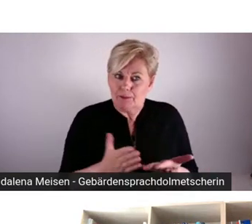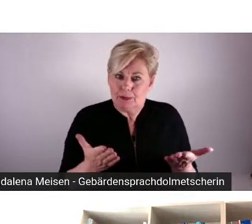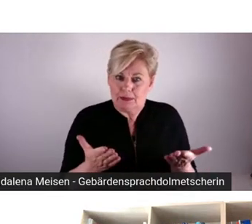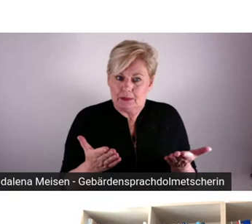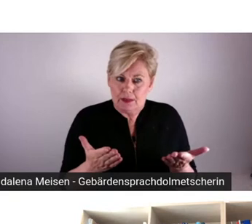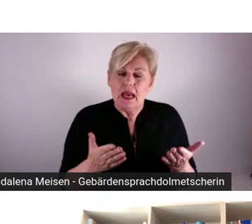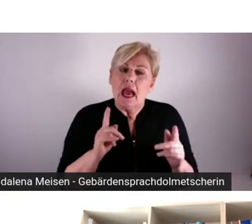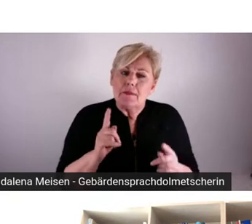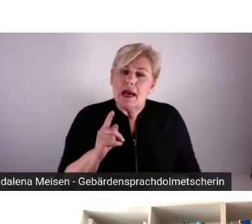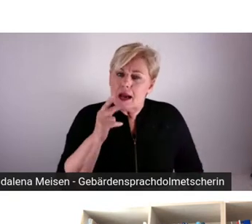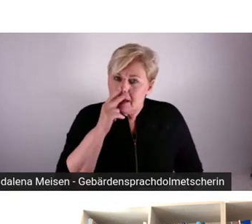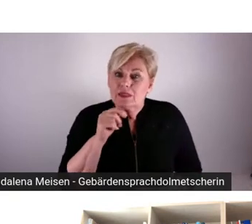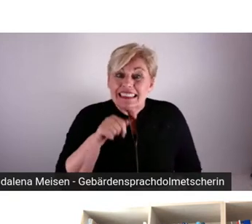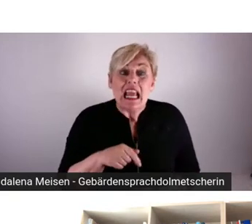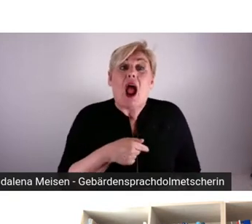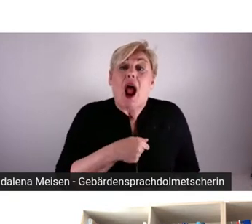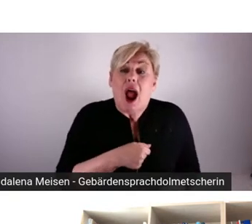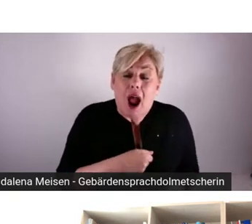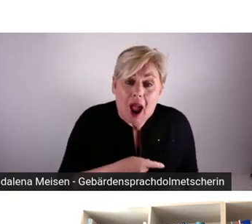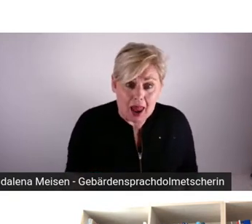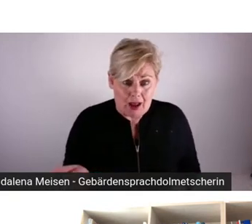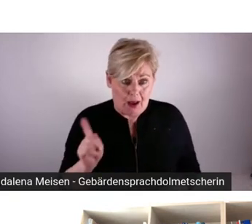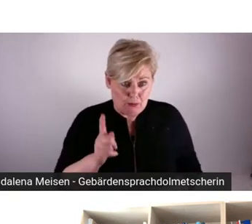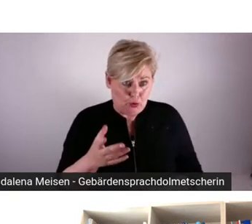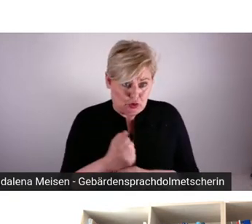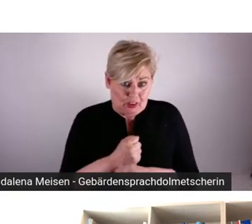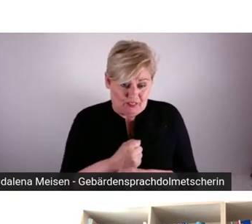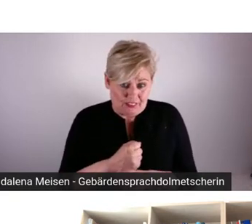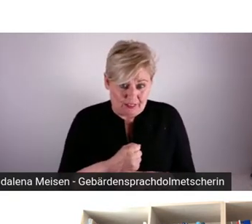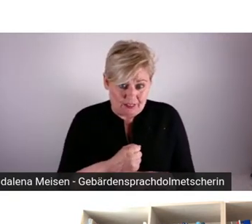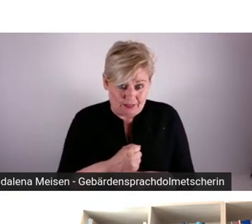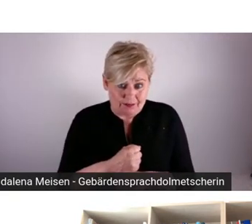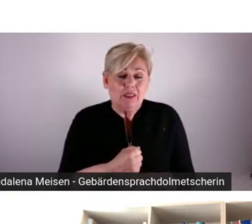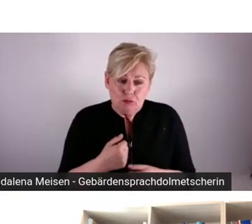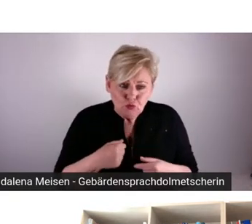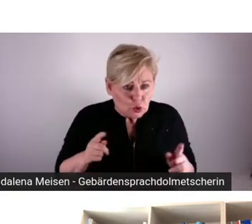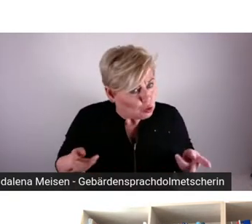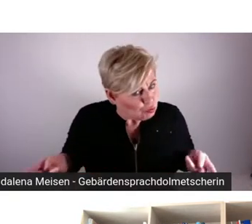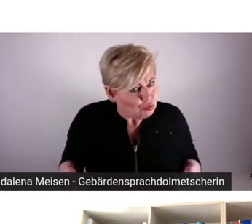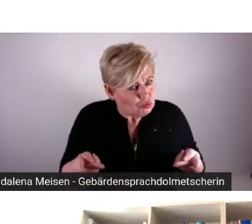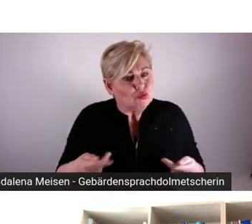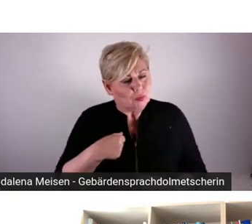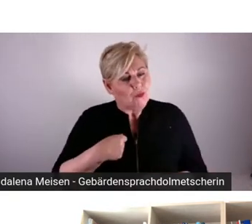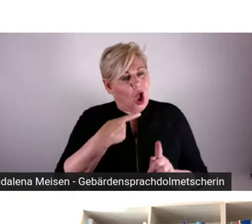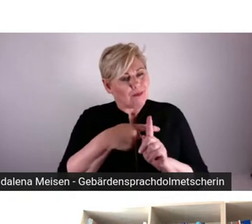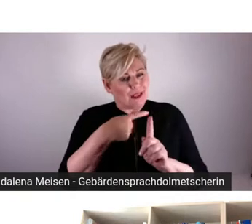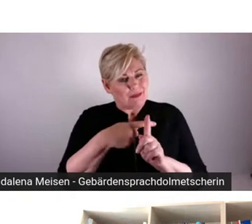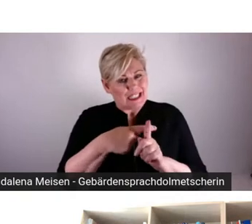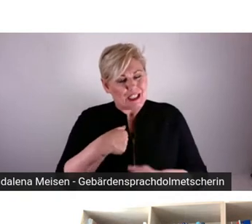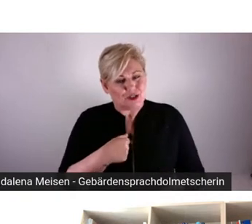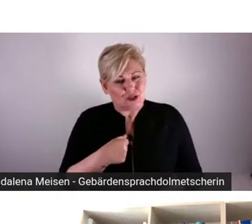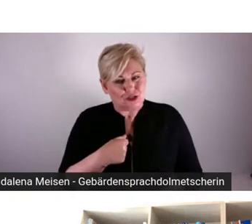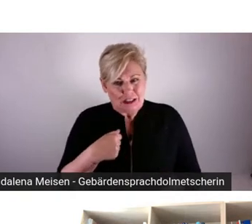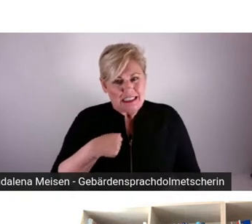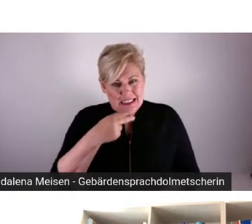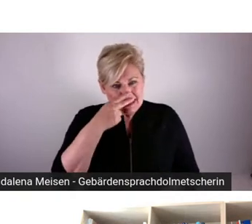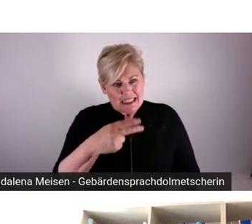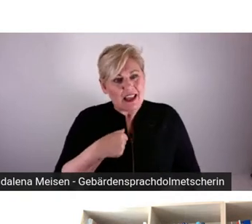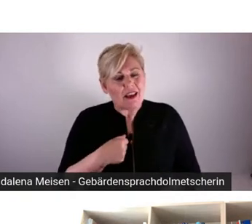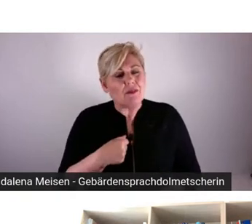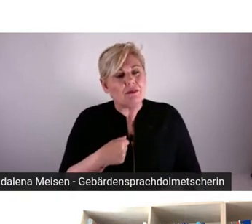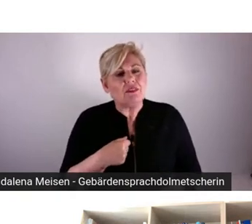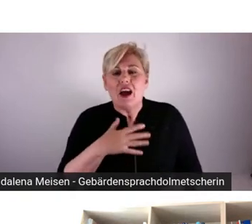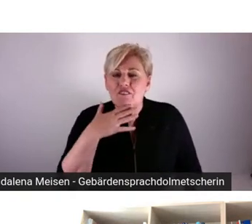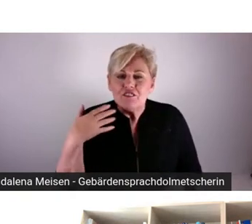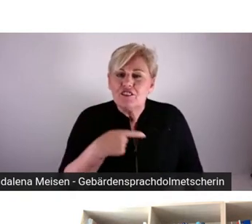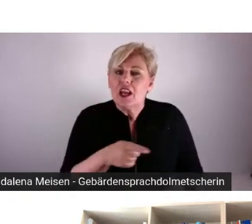es eben für alle dann auch gelingt. Und deshalb bin ich optimistisch, weil ich sehe, dass es vielen gelingt,